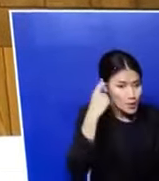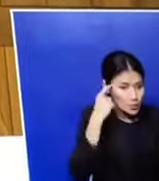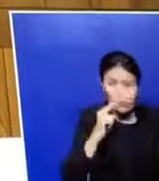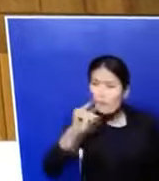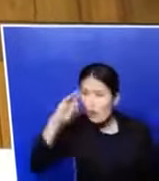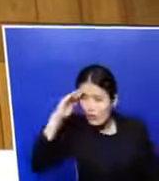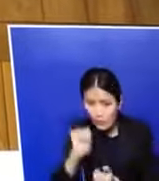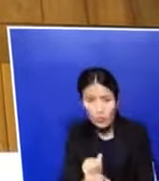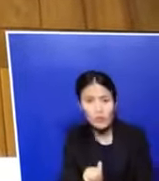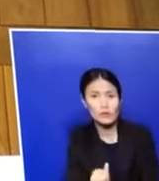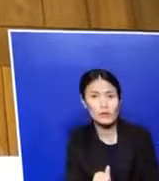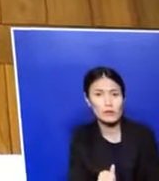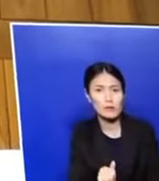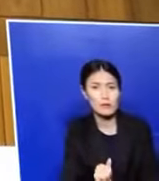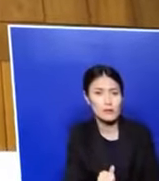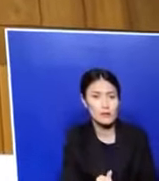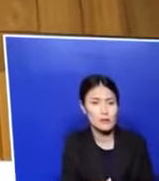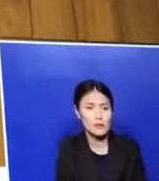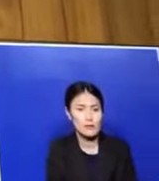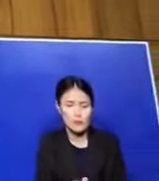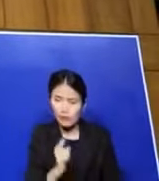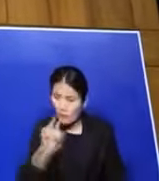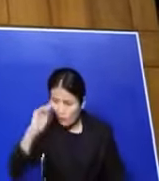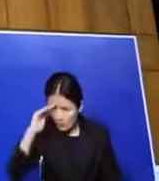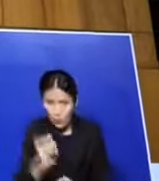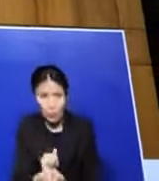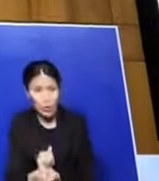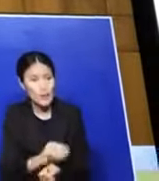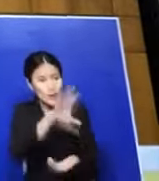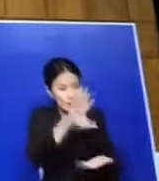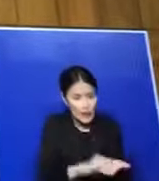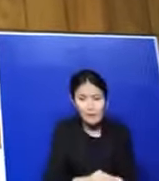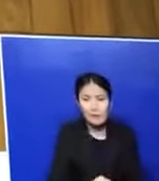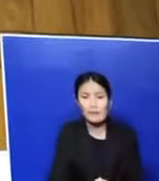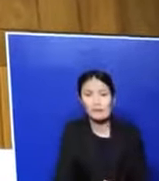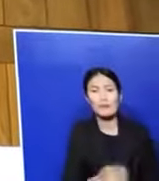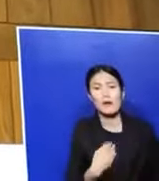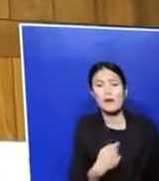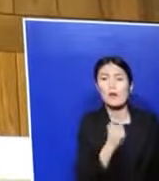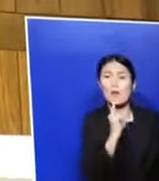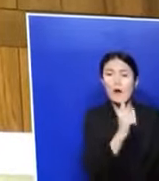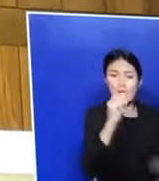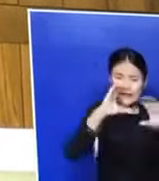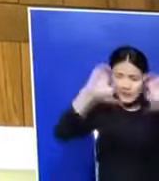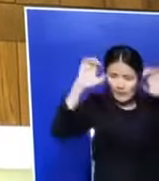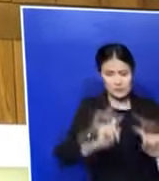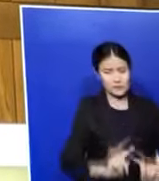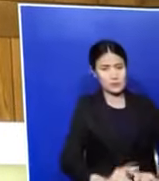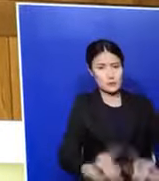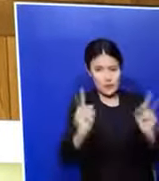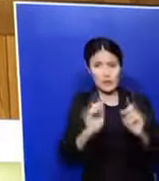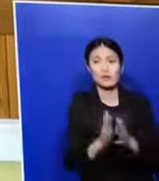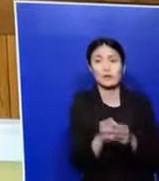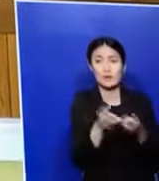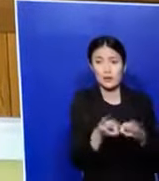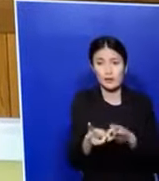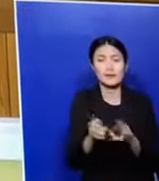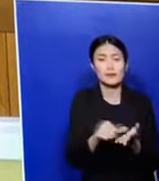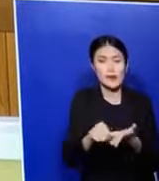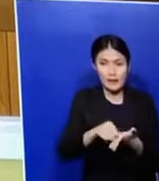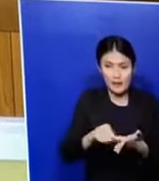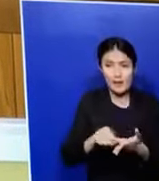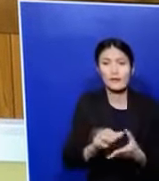ทีหลังไม่ได้ท่านต้องแจ้งความนะนั่นแหละคือการที่เราจะต้องร่วมมือกันในการแก้ปัญหานี้ให้ทุกเรื่องนะครับมันต้องร่วมมือกันทั้